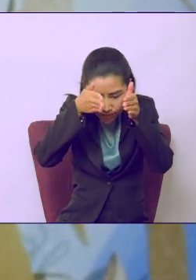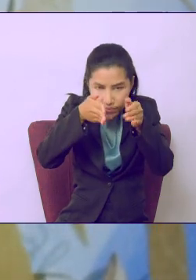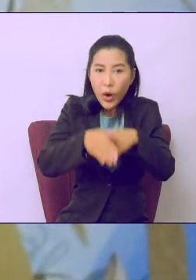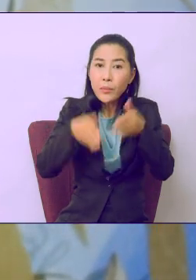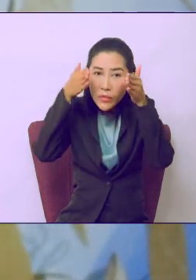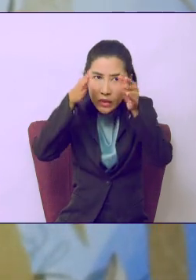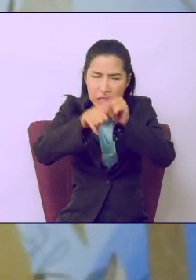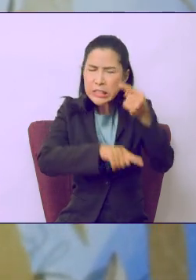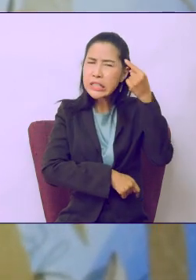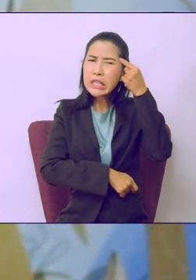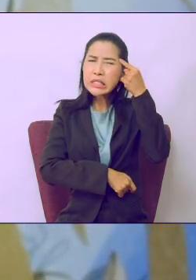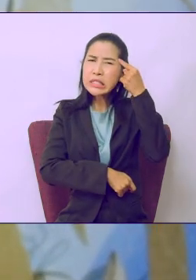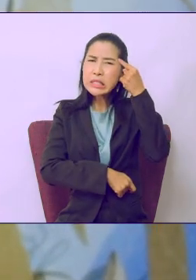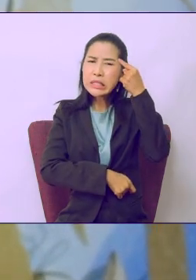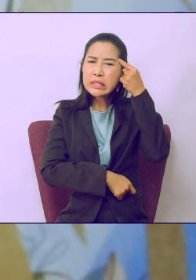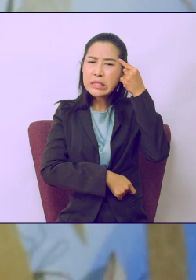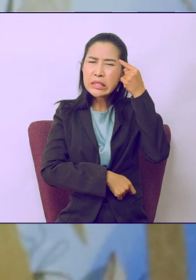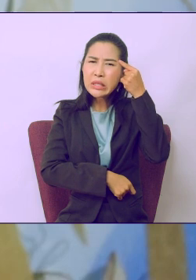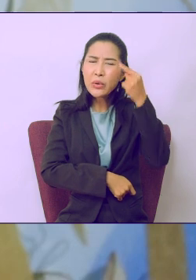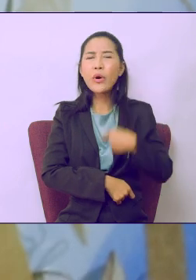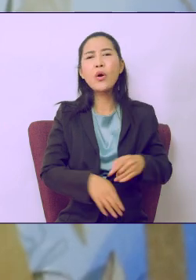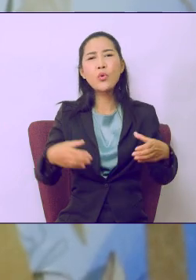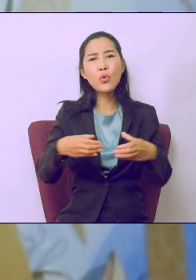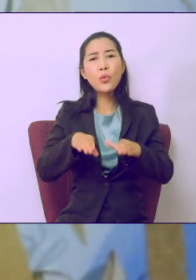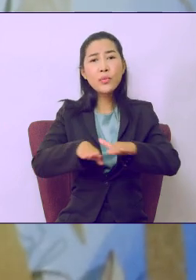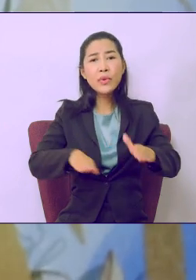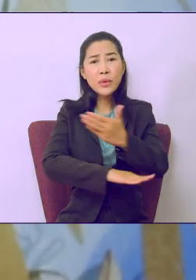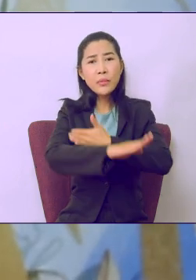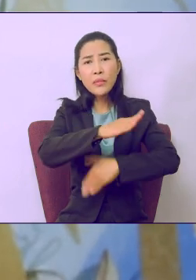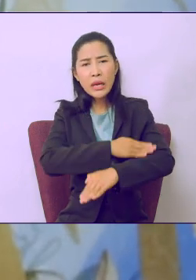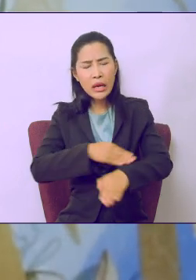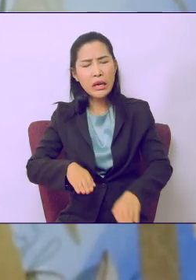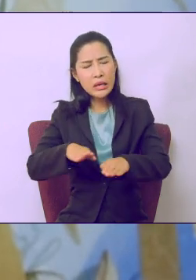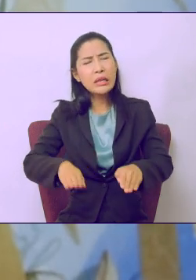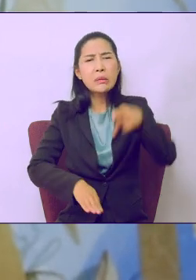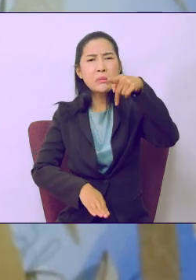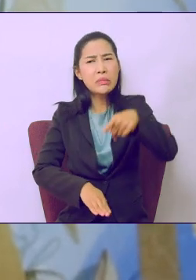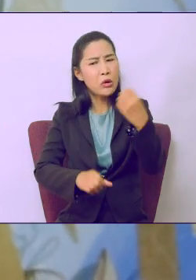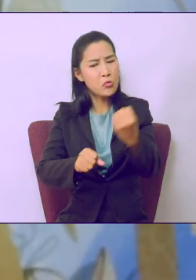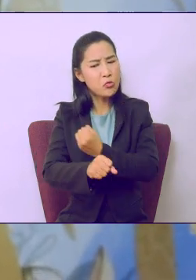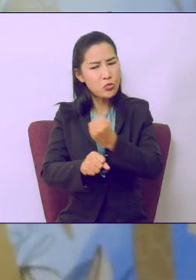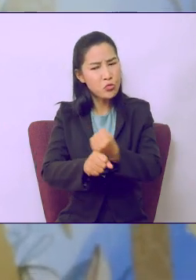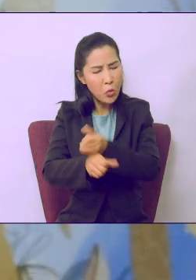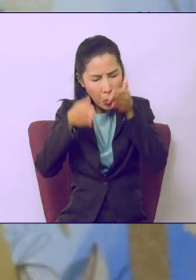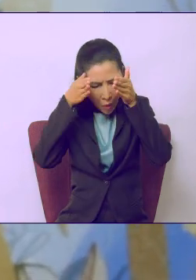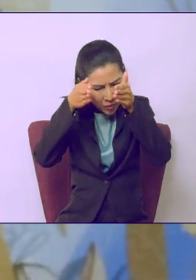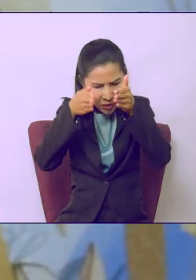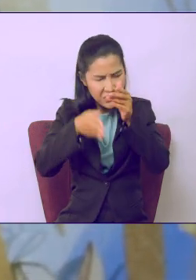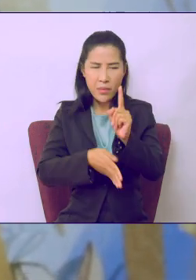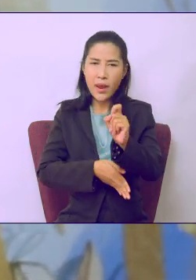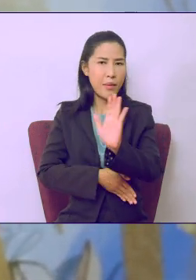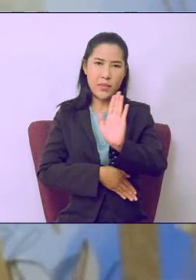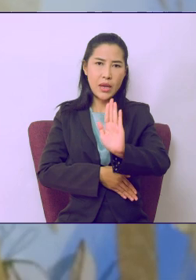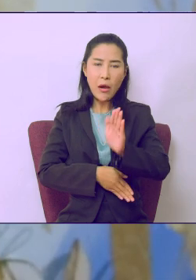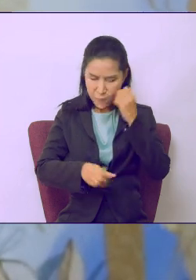อ่าอย่าคิดว่าน้องกลุ่มเด็กพิการหรือกลุ่มเด็กพิเศษไม่สามารถฝึกสมาธิได้ไม่จริงนะครับเดี๋ยวเราต้องหาเทคนิคอย่าง